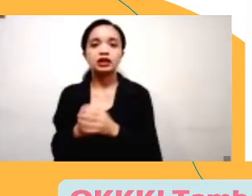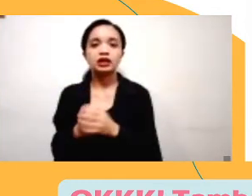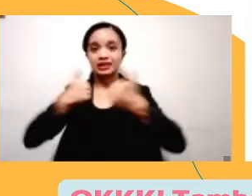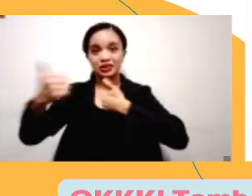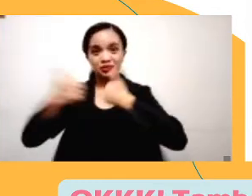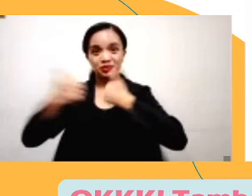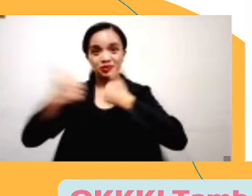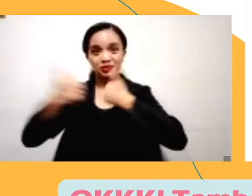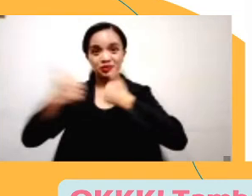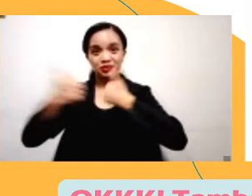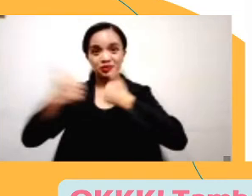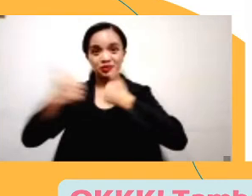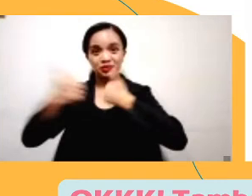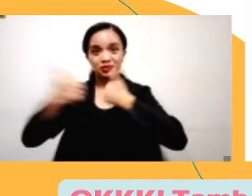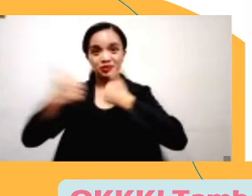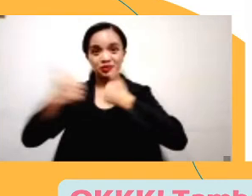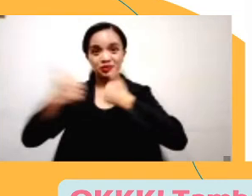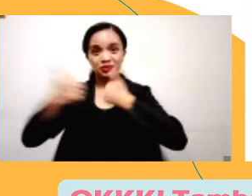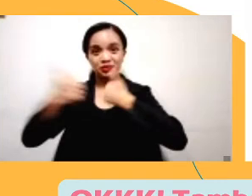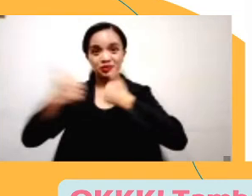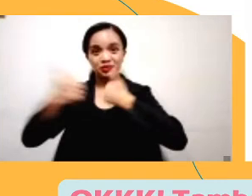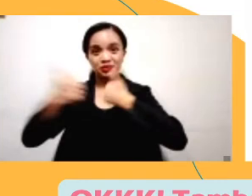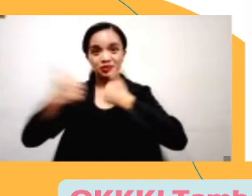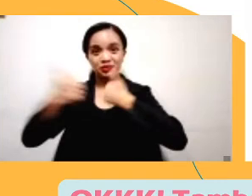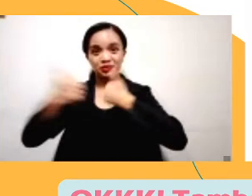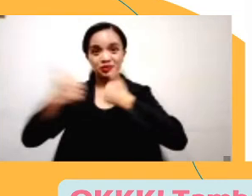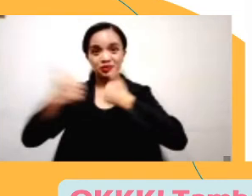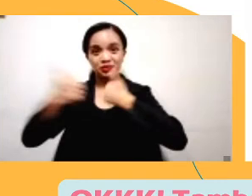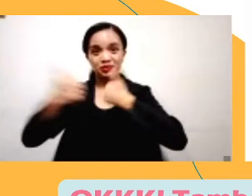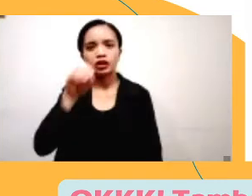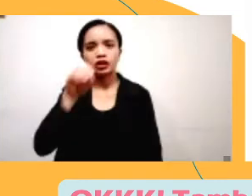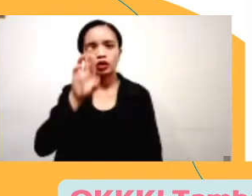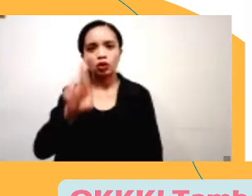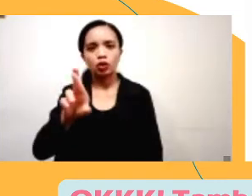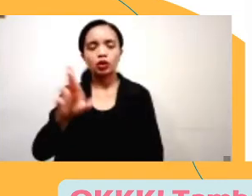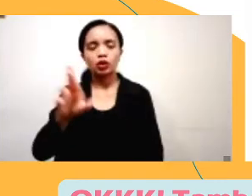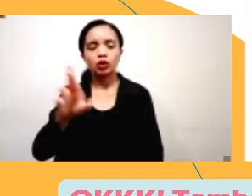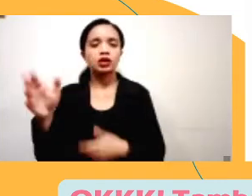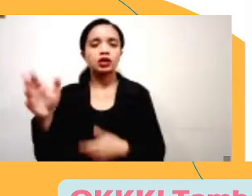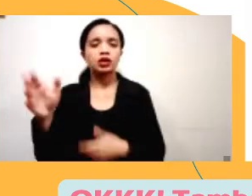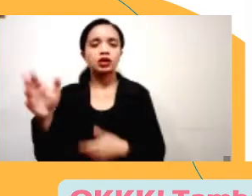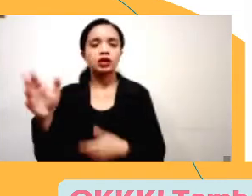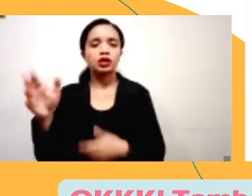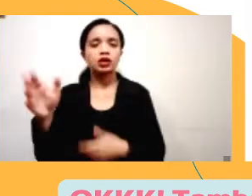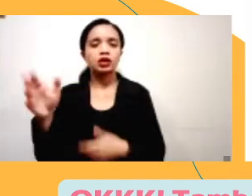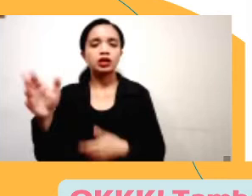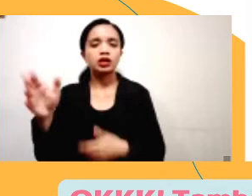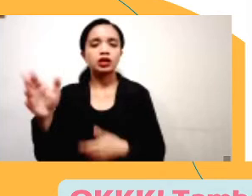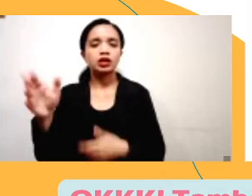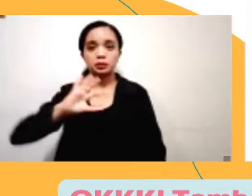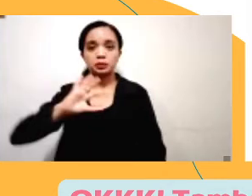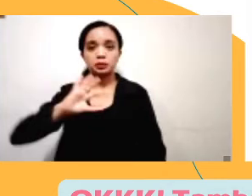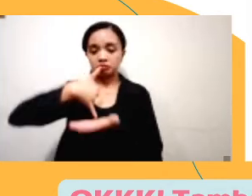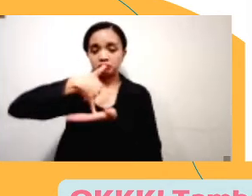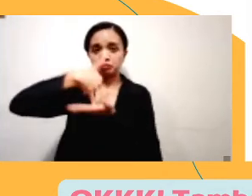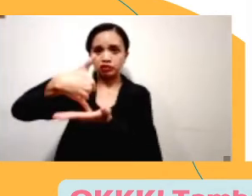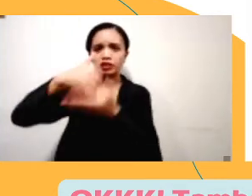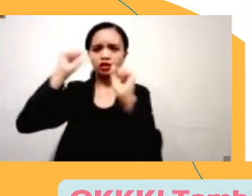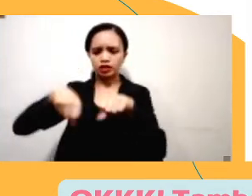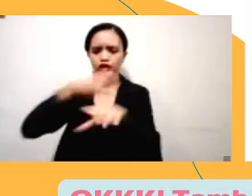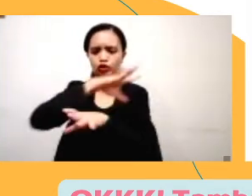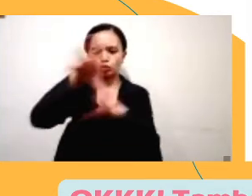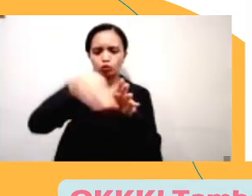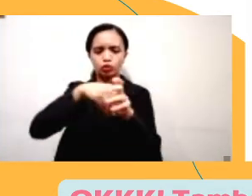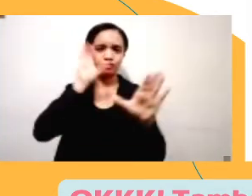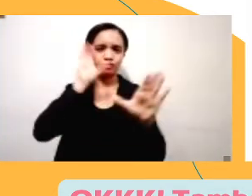mga paligsahan. Okay? Pwedeng ilagay yung picture ng medal ninyo, trophy, yan, pwede yan. Pwede rin mga lugar